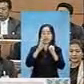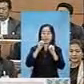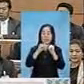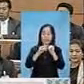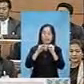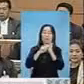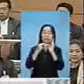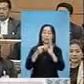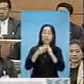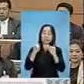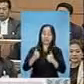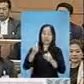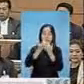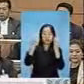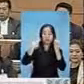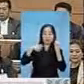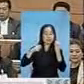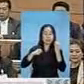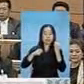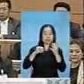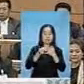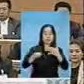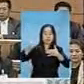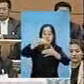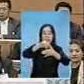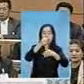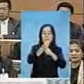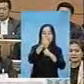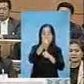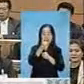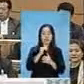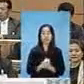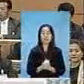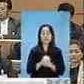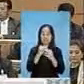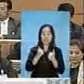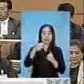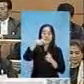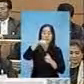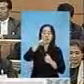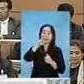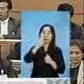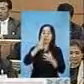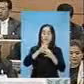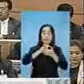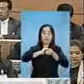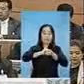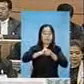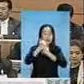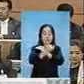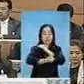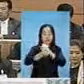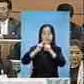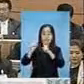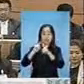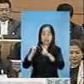การมารับเรื่องตรงได้มีพระราชบัญญัติความร่วมมือระหว่างประเทศบังคับใช้ตั้ง